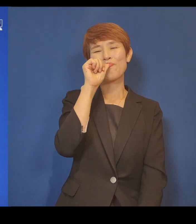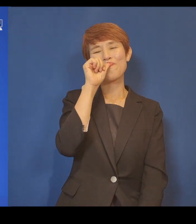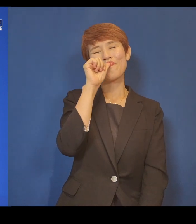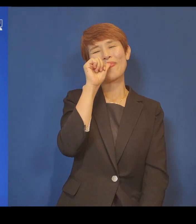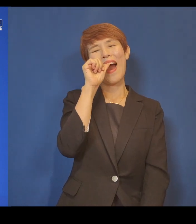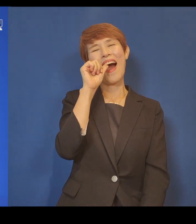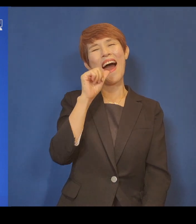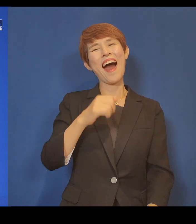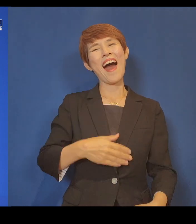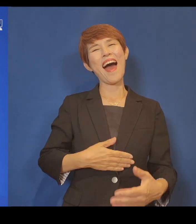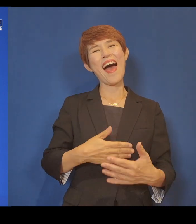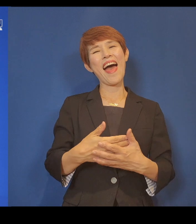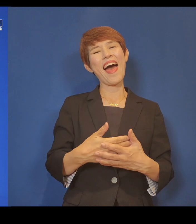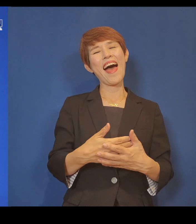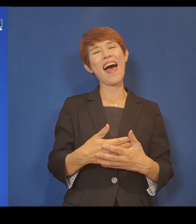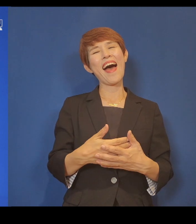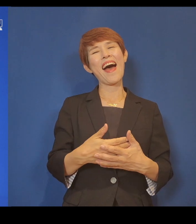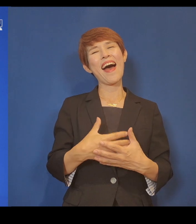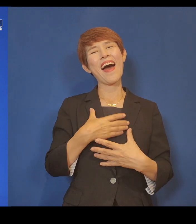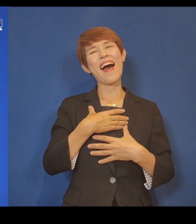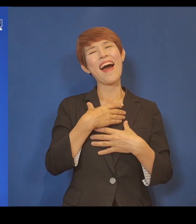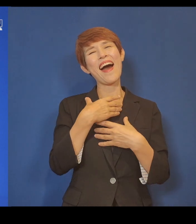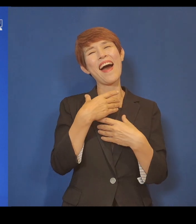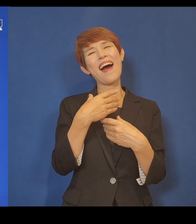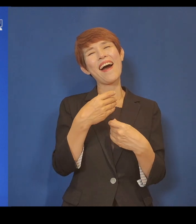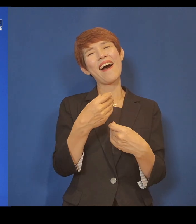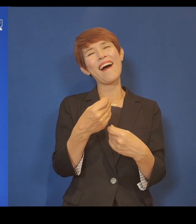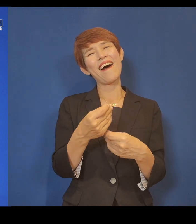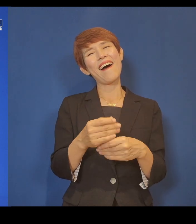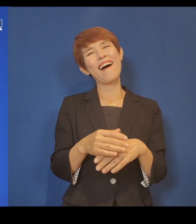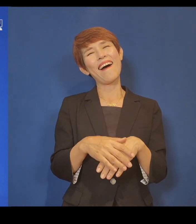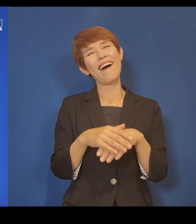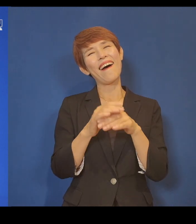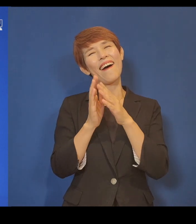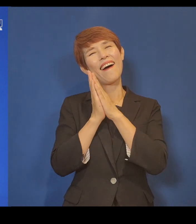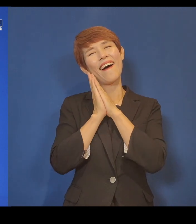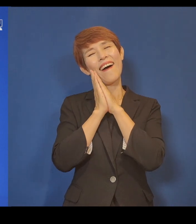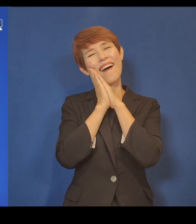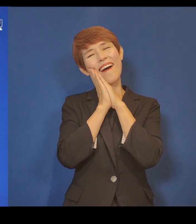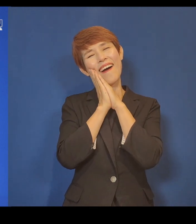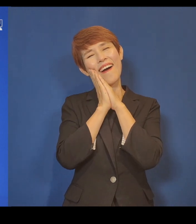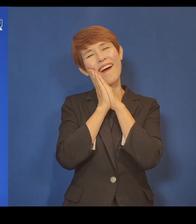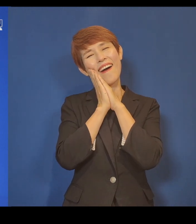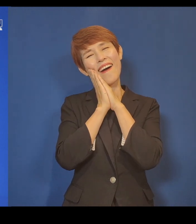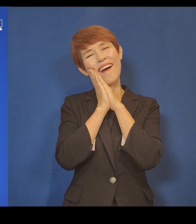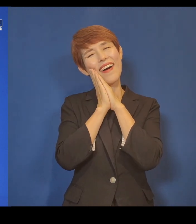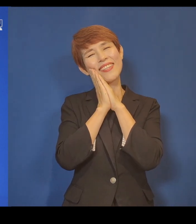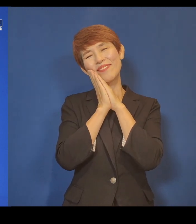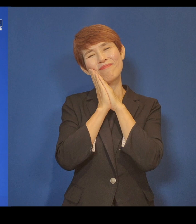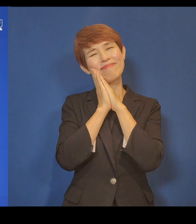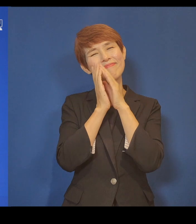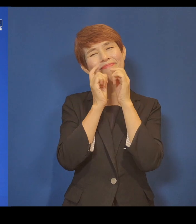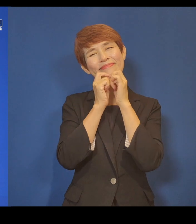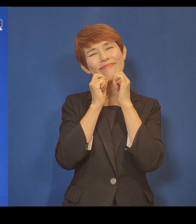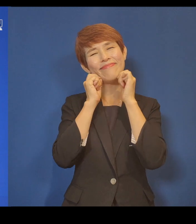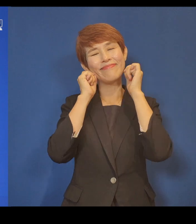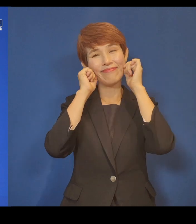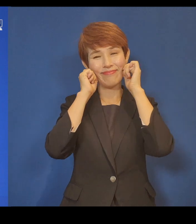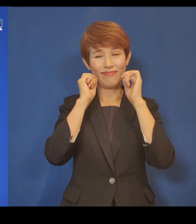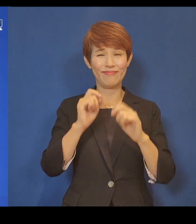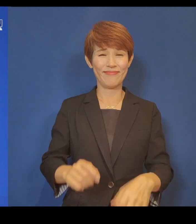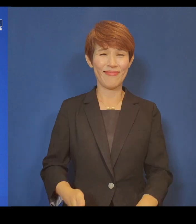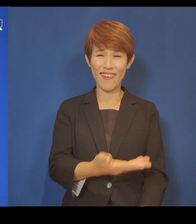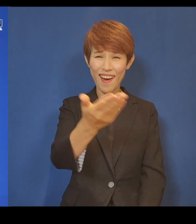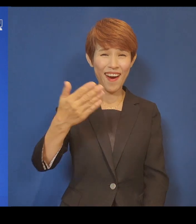세상의 천사도 그런 천사가 없어. 쭉 늘어져 가지고 세상에 그렇게 만족해. 여러분